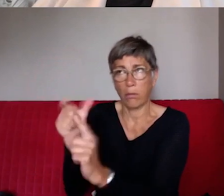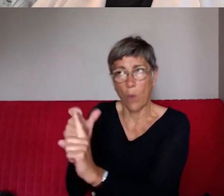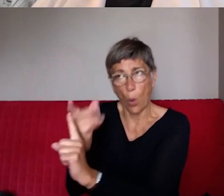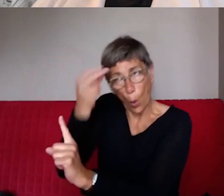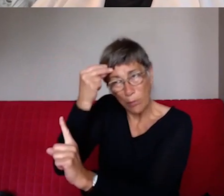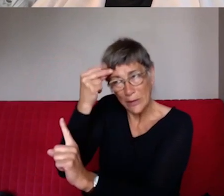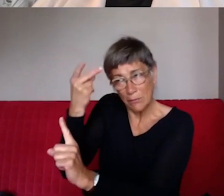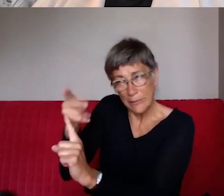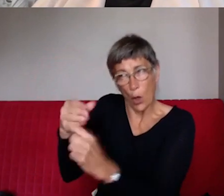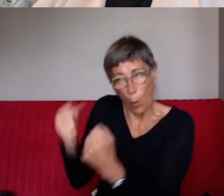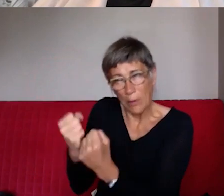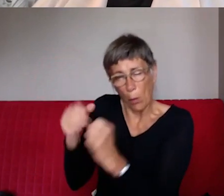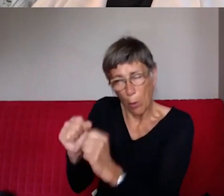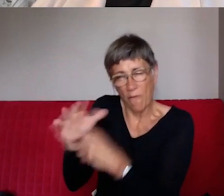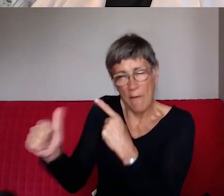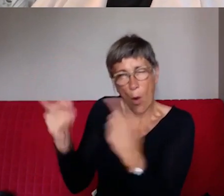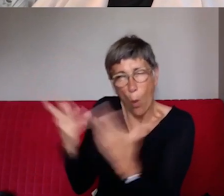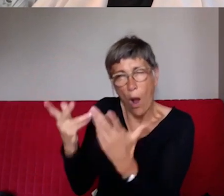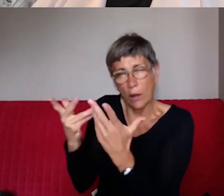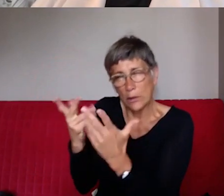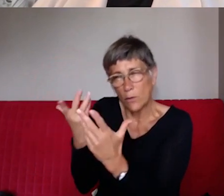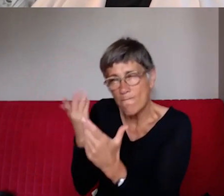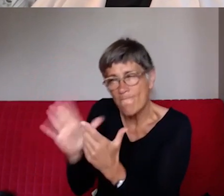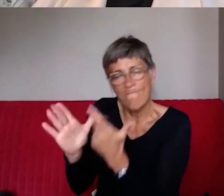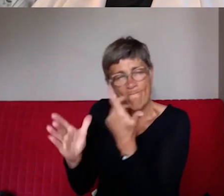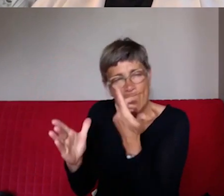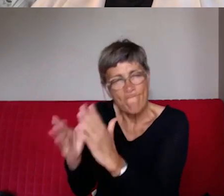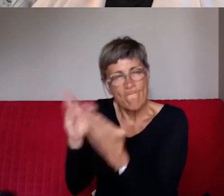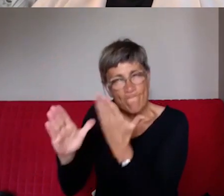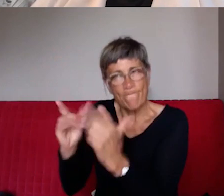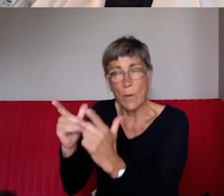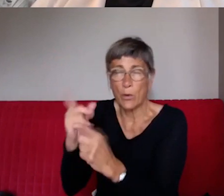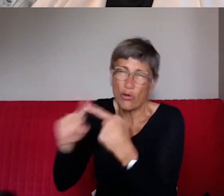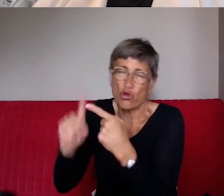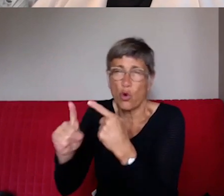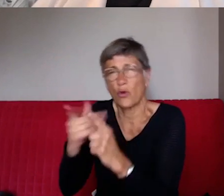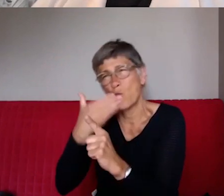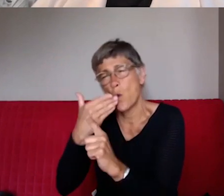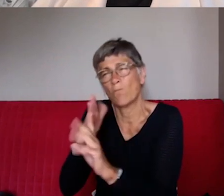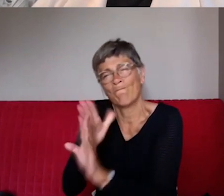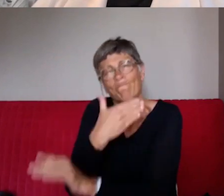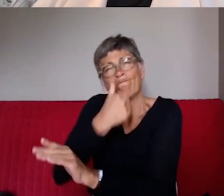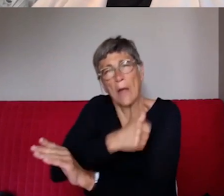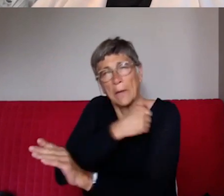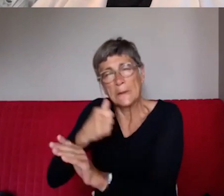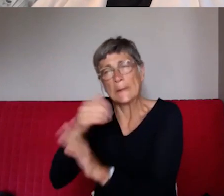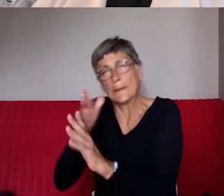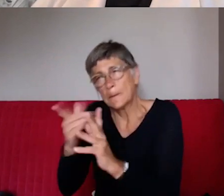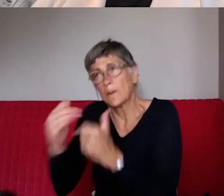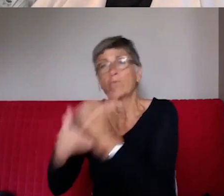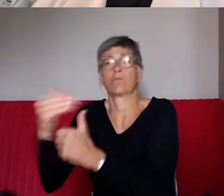ses compétences, ce dont elle est capable et ce à quoi il faut plus ou moins renoncer ou améliorer, et bien on va arriver à des